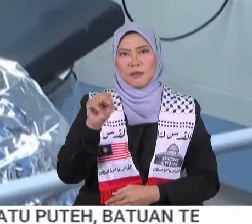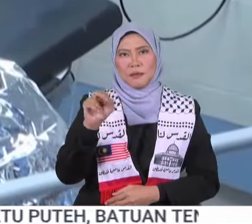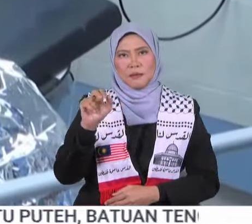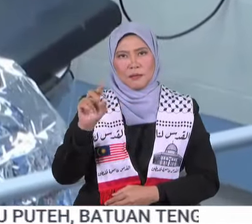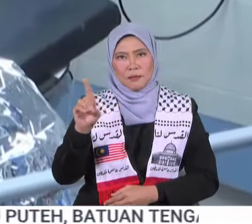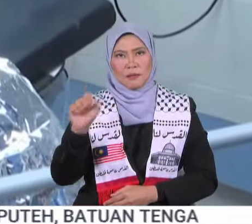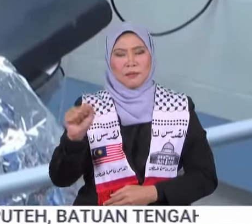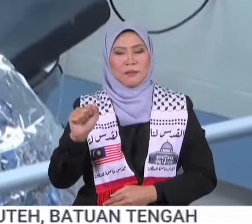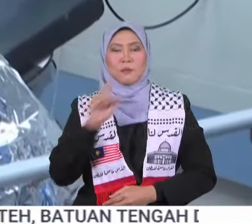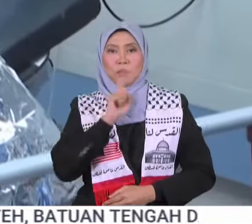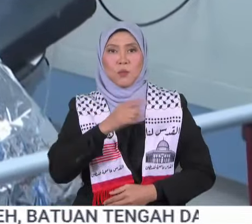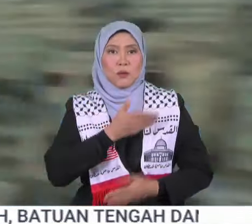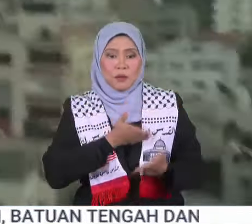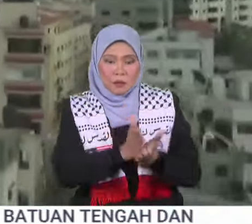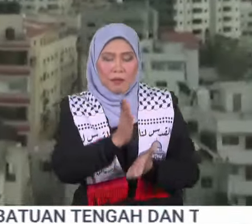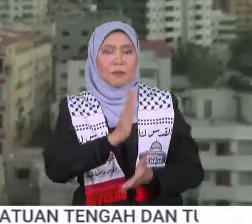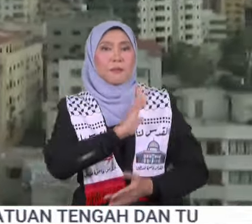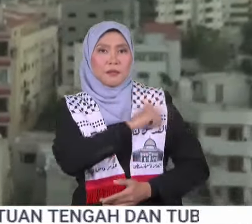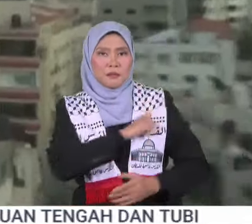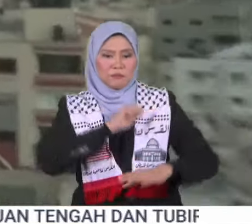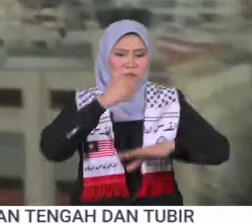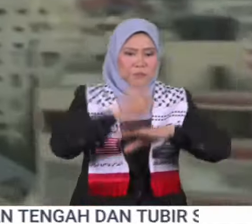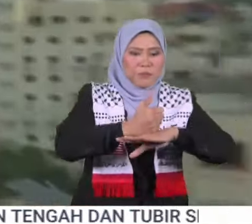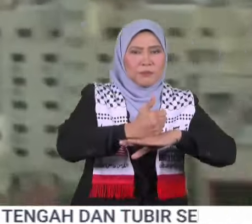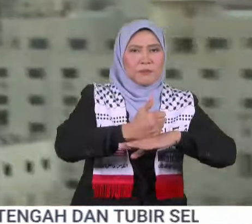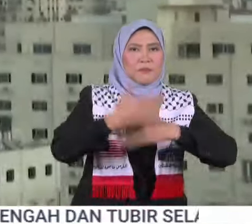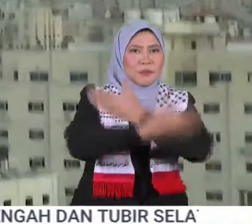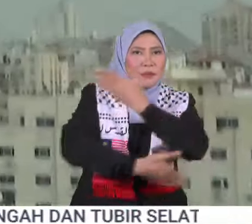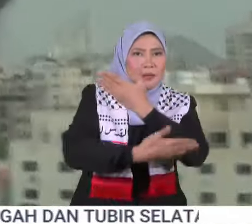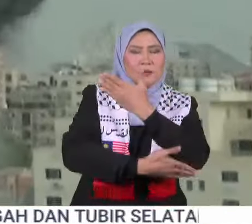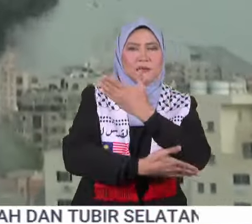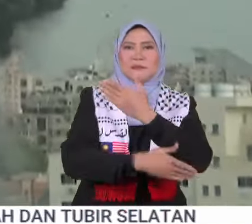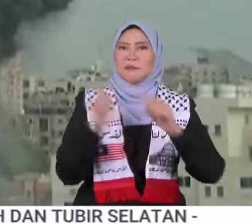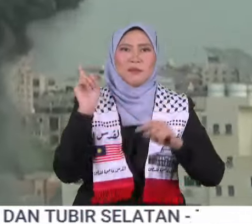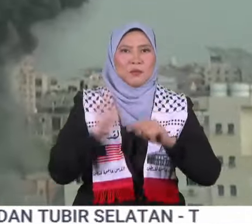untuk membina sebuah negara merdeka tidak boleh dinafikan